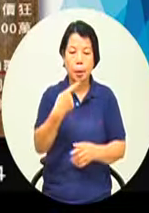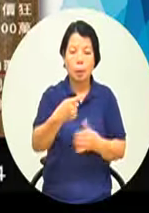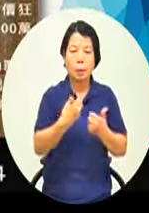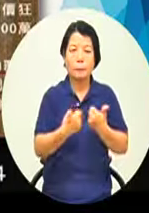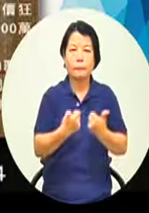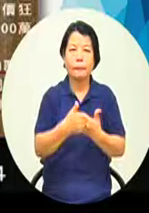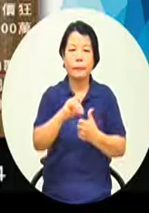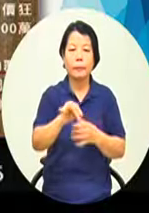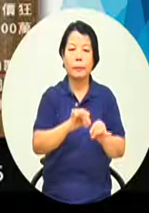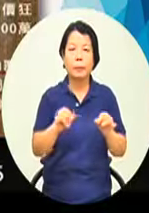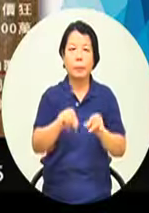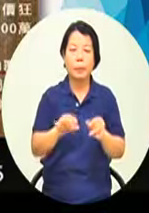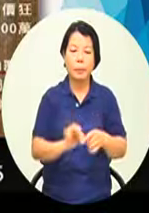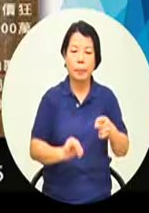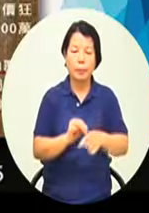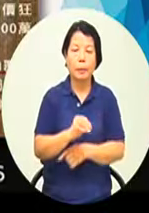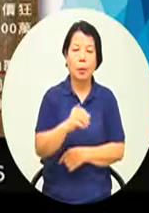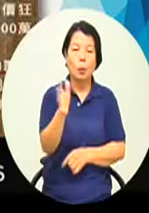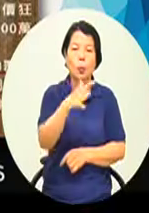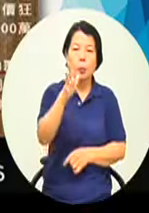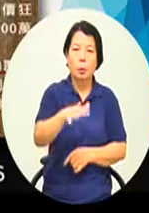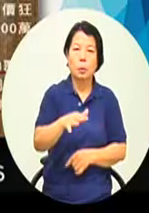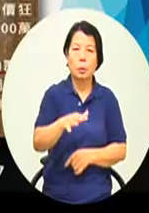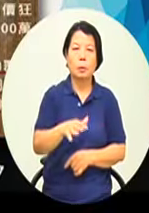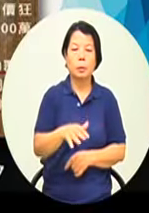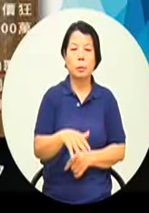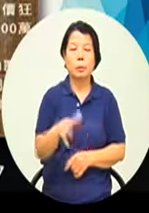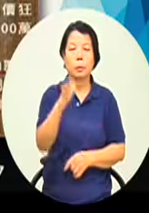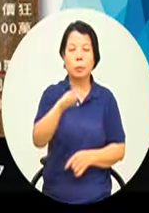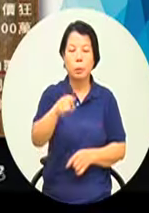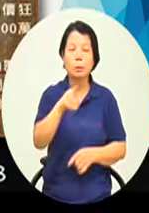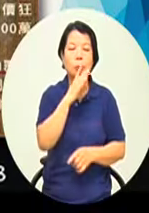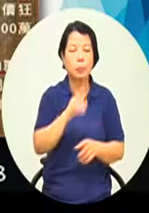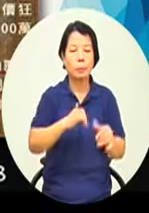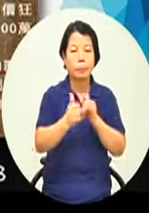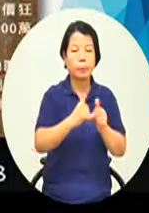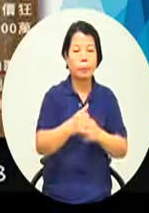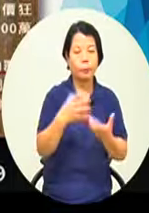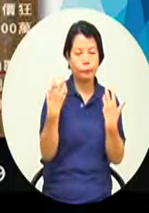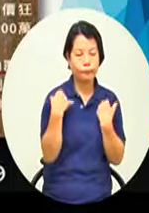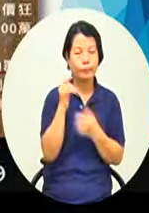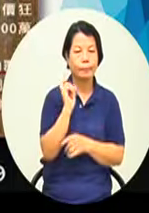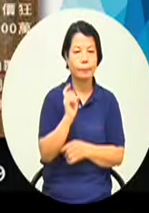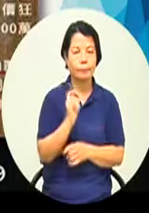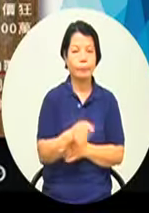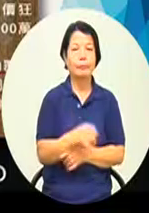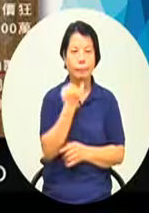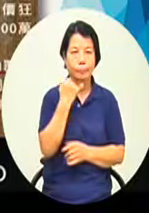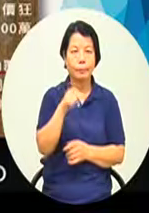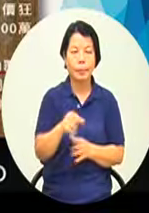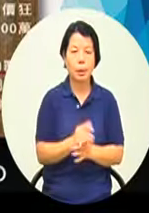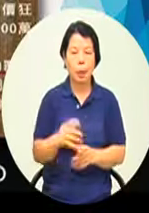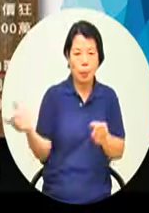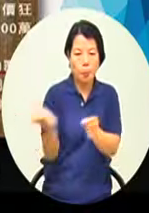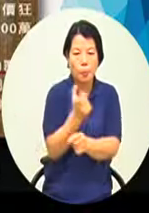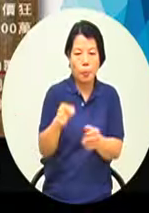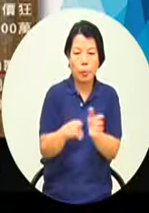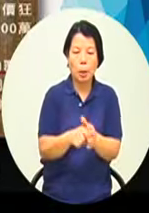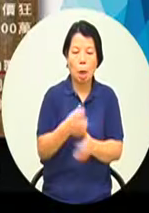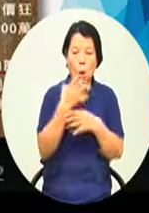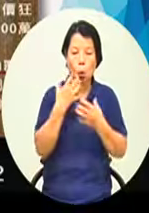婆的成本看了五千块尔，一般农民都负担得起。结果你知道吗？狂风暴雨来的时候啊，他完全没有损